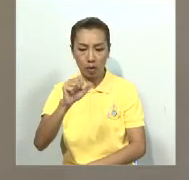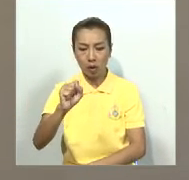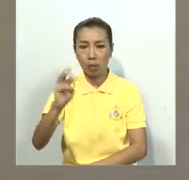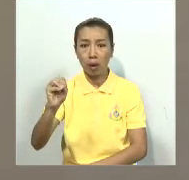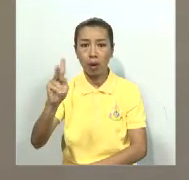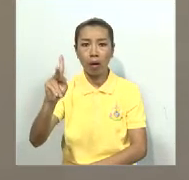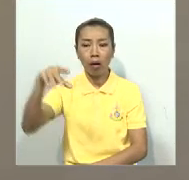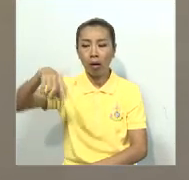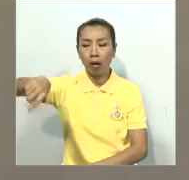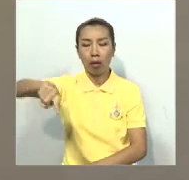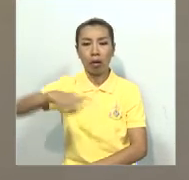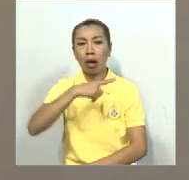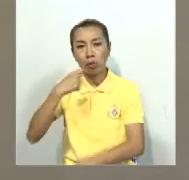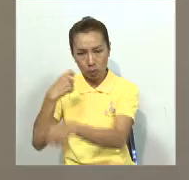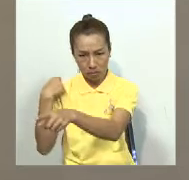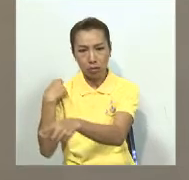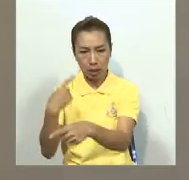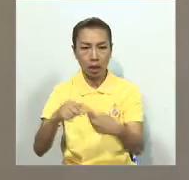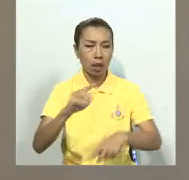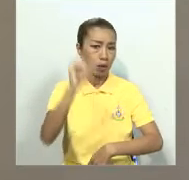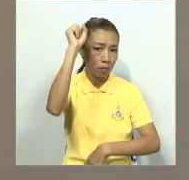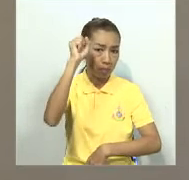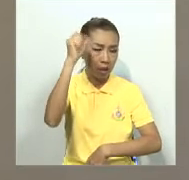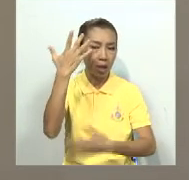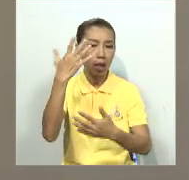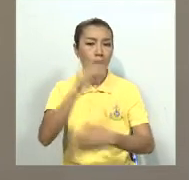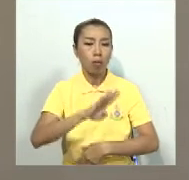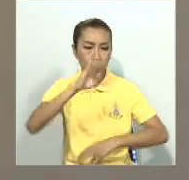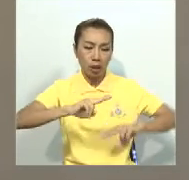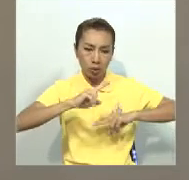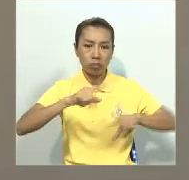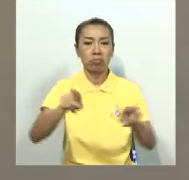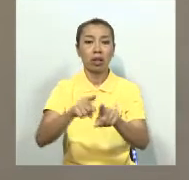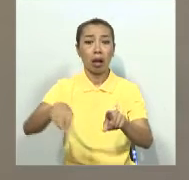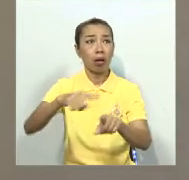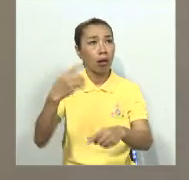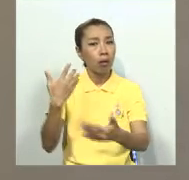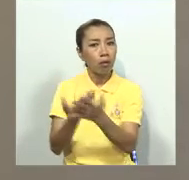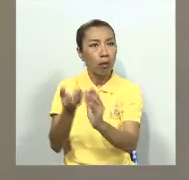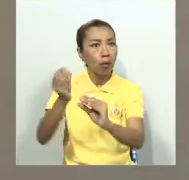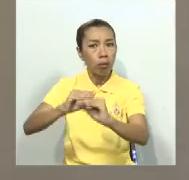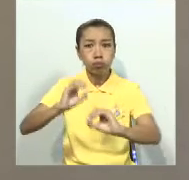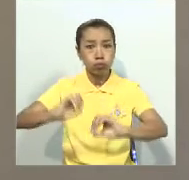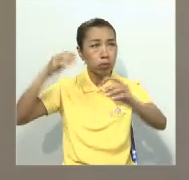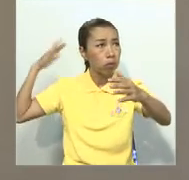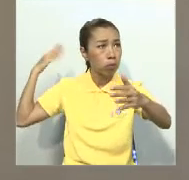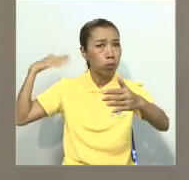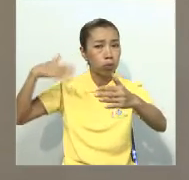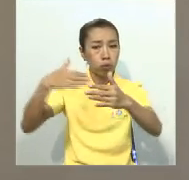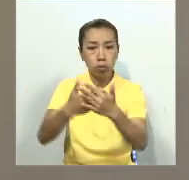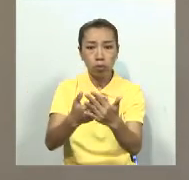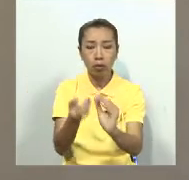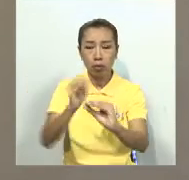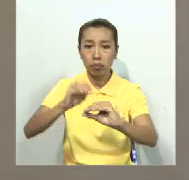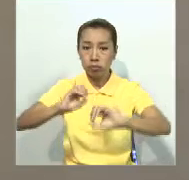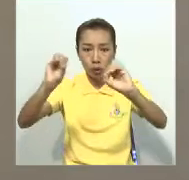ประกอบการรถร่วมเดินรถร่วมต่างๆทั้งหมดเลยนะเพราะนั้นมันก็ เราไม่ได้ขึ้นมาเป็นเวลานานแล้วเพราะนั้นก็ขึ้นอยู่คณะกรรมการพิจ